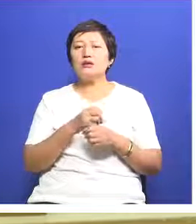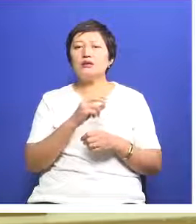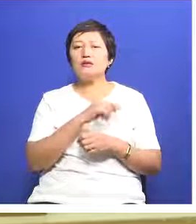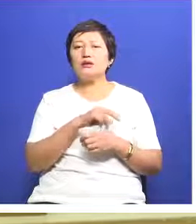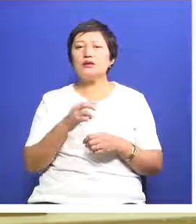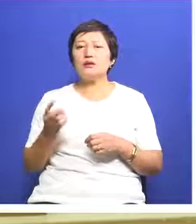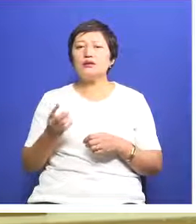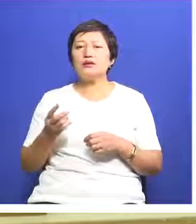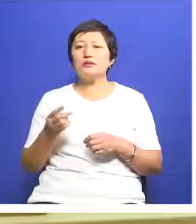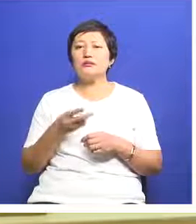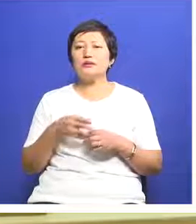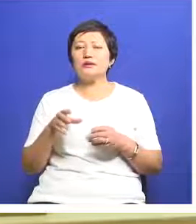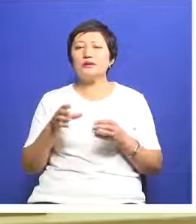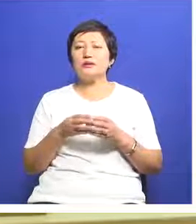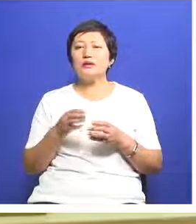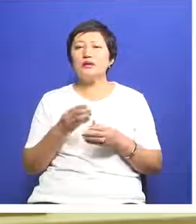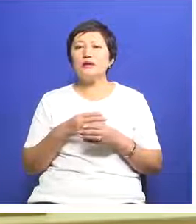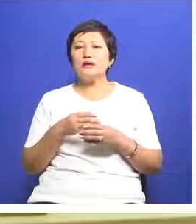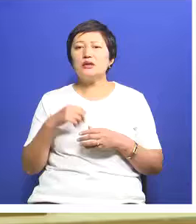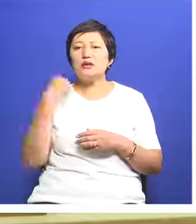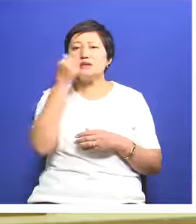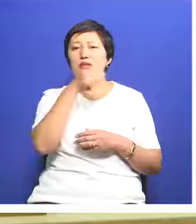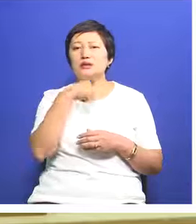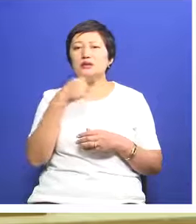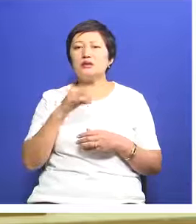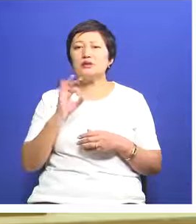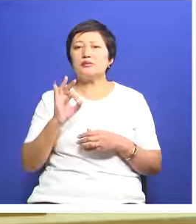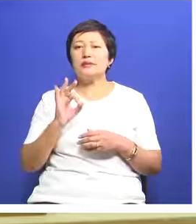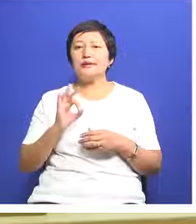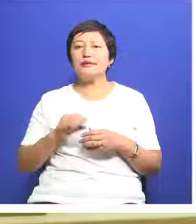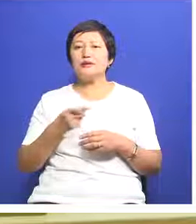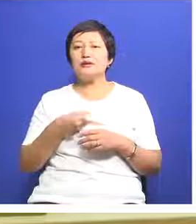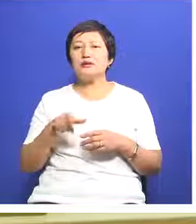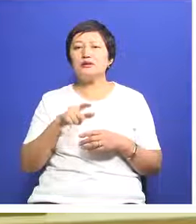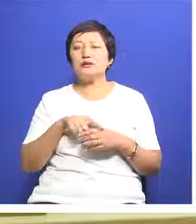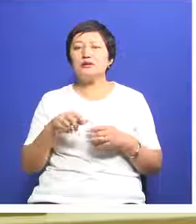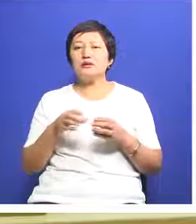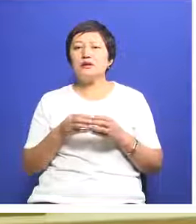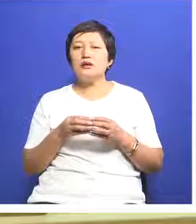оның жаңағы жылдық процент